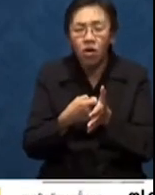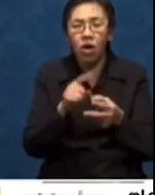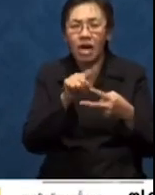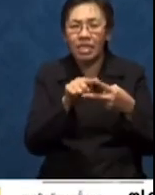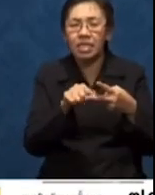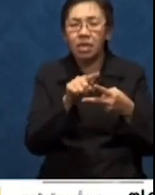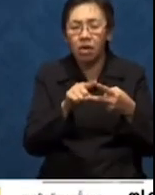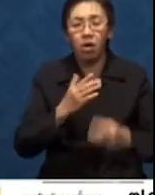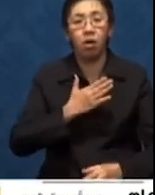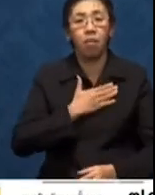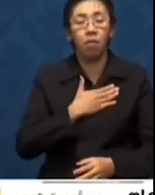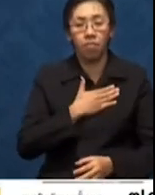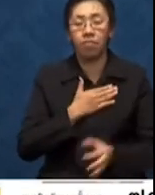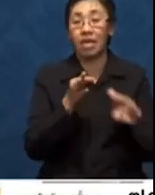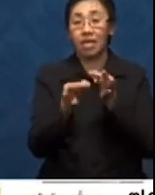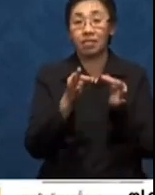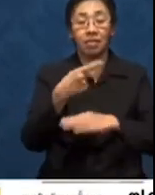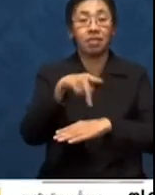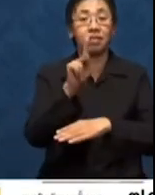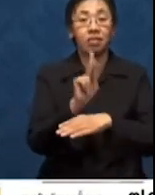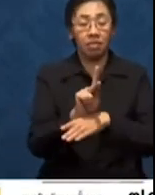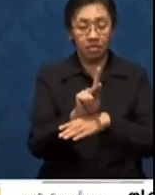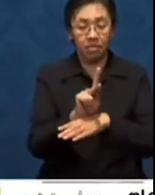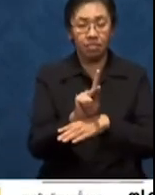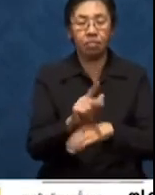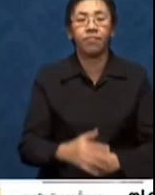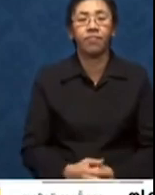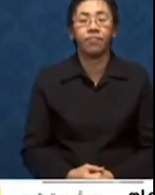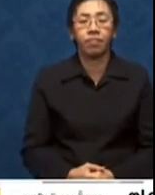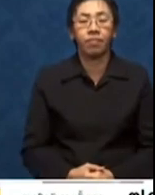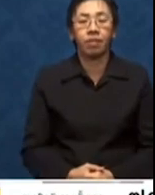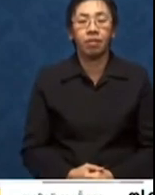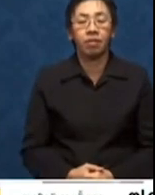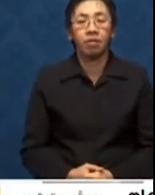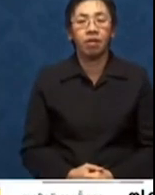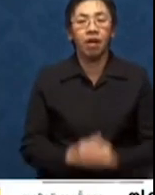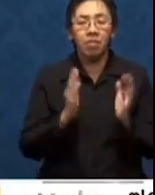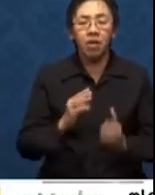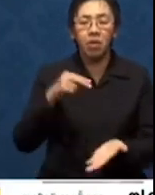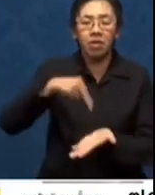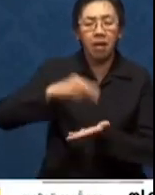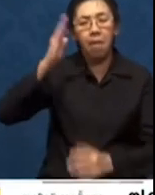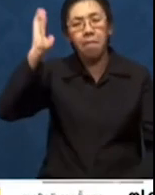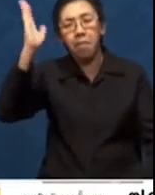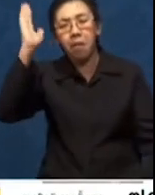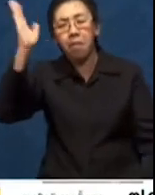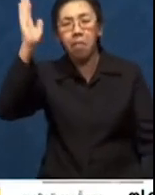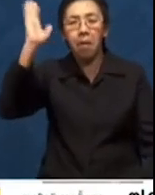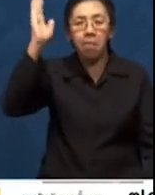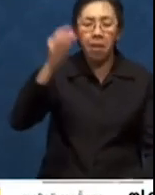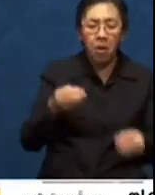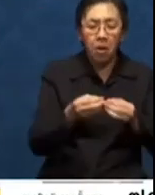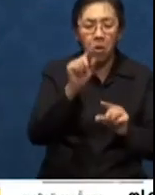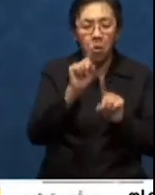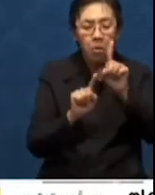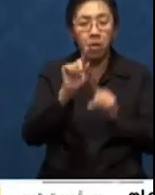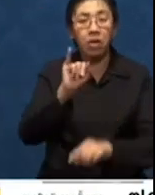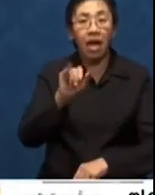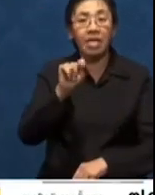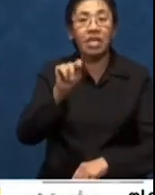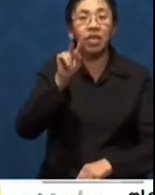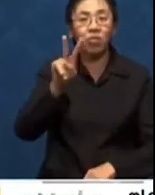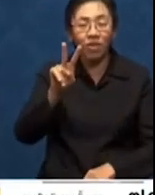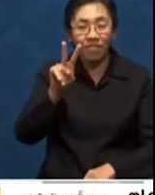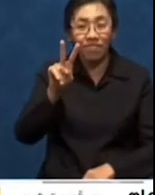ผมจึงยืนยันกับท่านประธานว่าบรรดาเรื่องที่มีการหยิบยกมาในกรณีหุ้น ITV